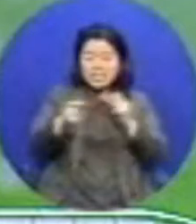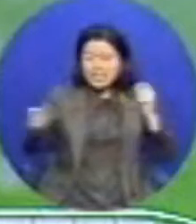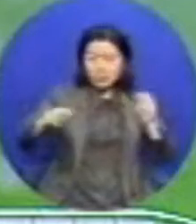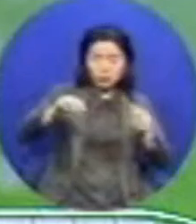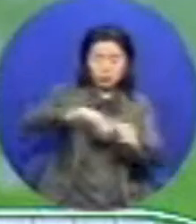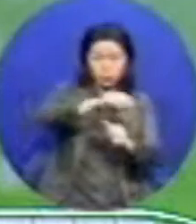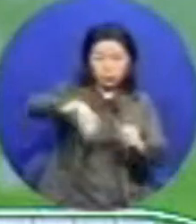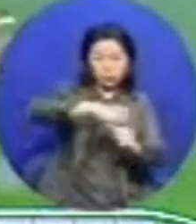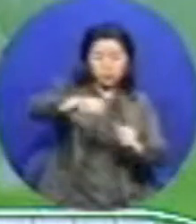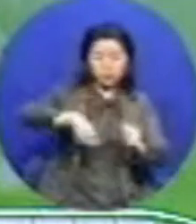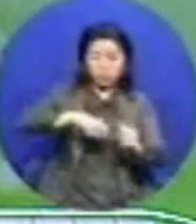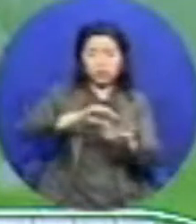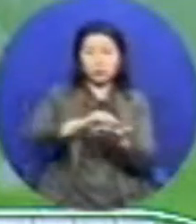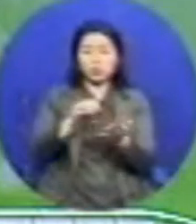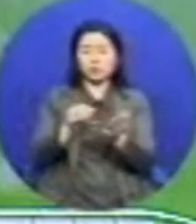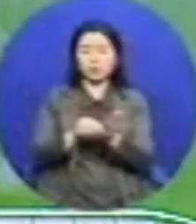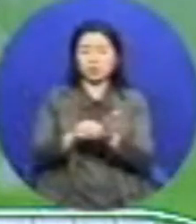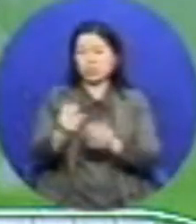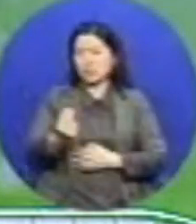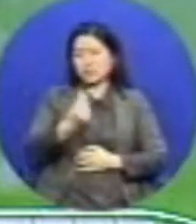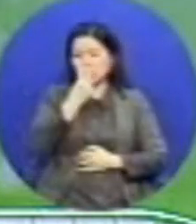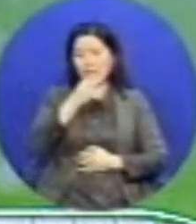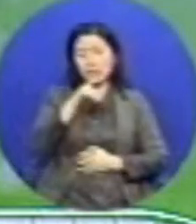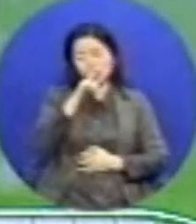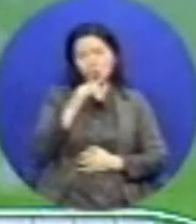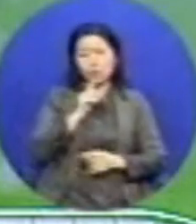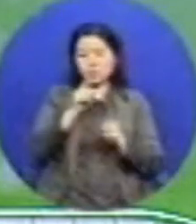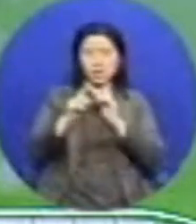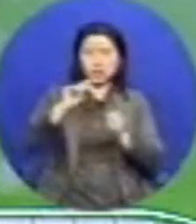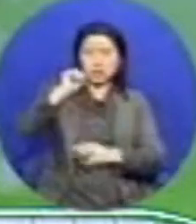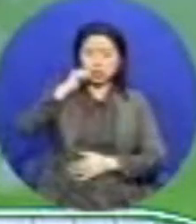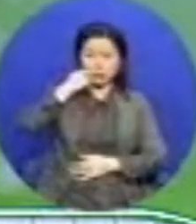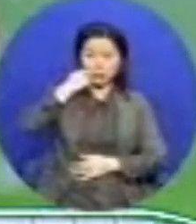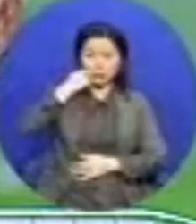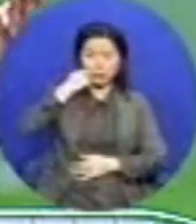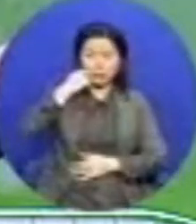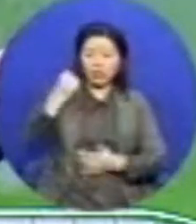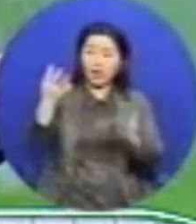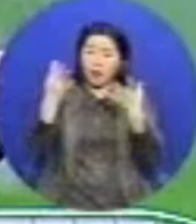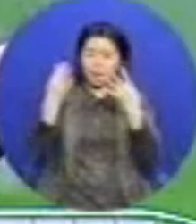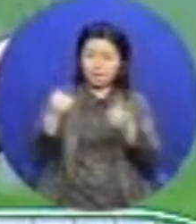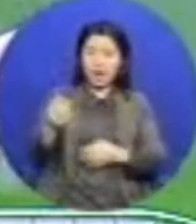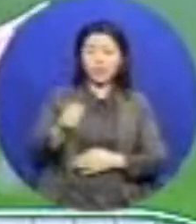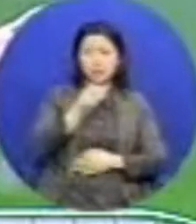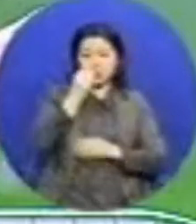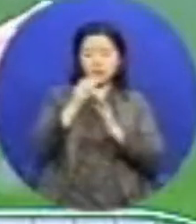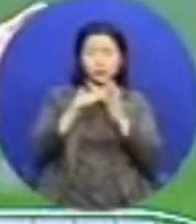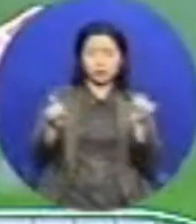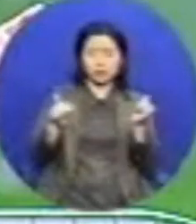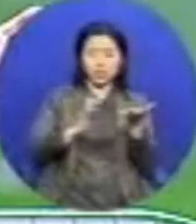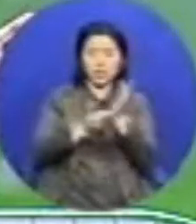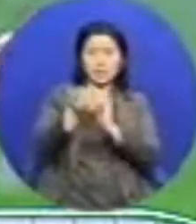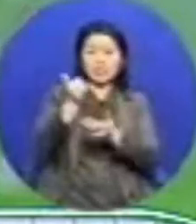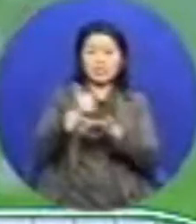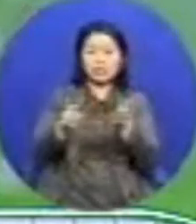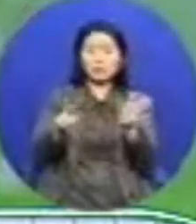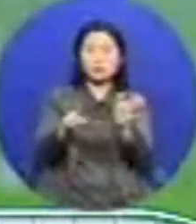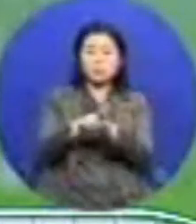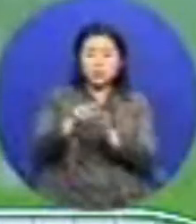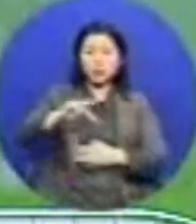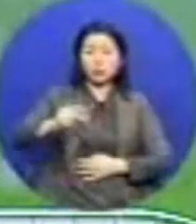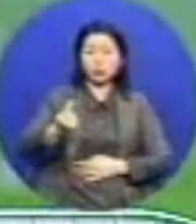는 그건 살아있다 고 말할 수가 없죠 많은 성도들이 예수를 믿어도